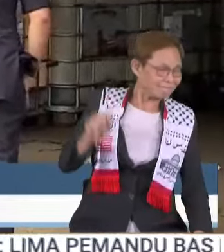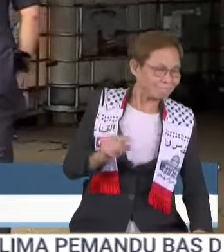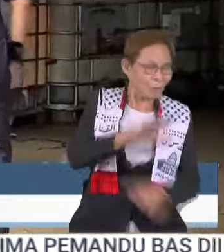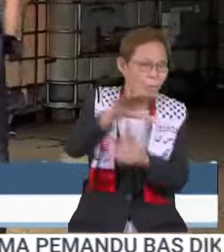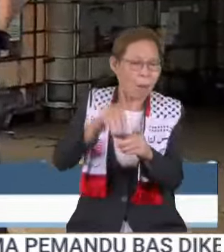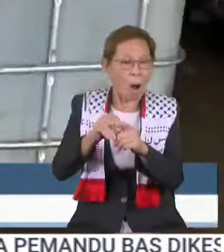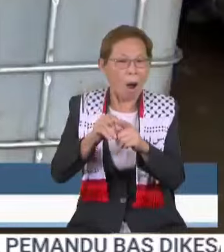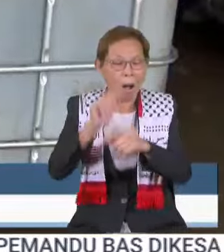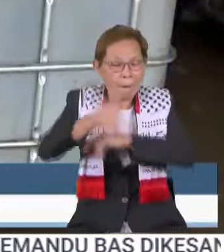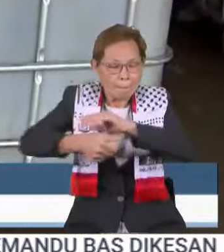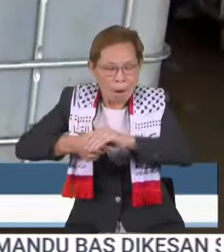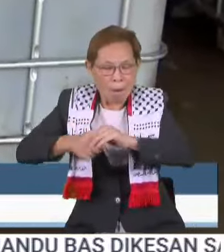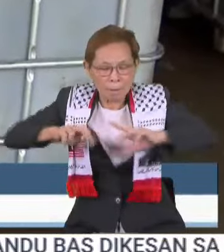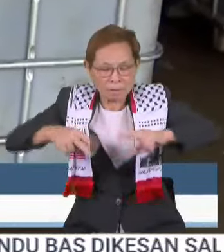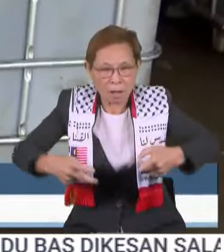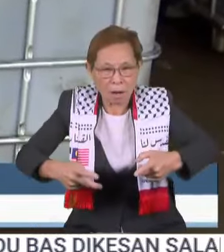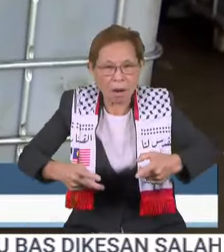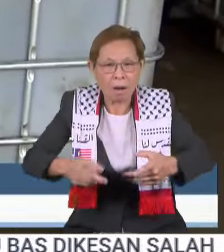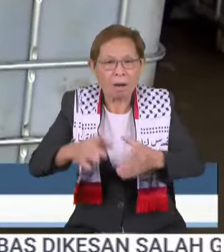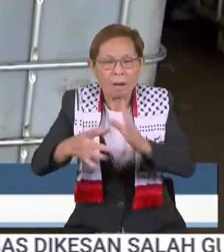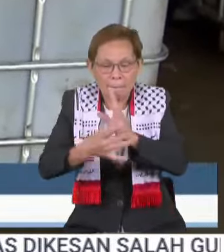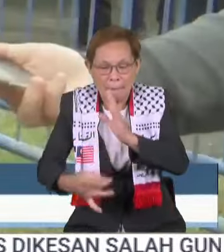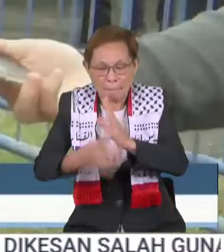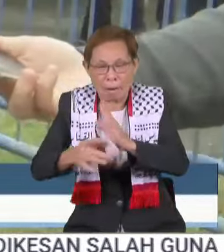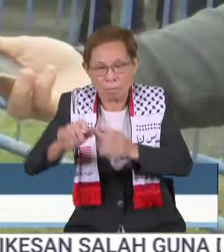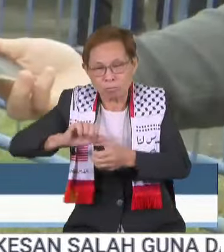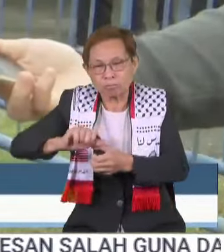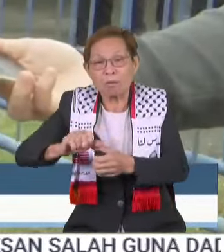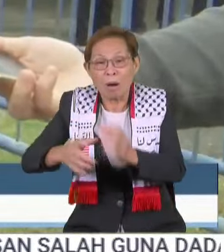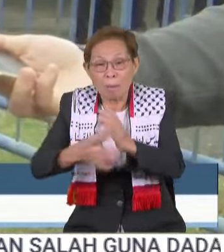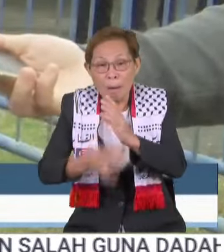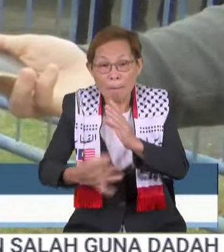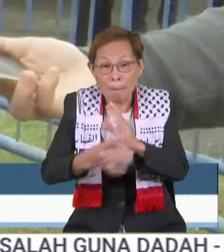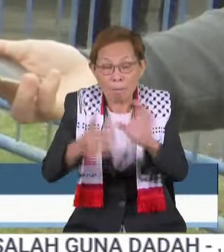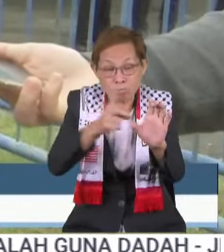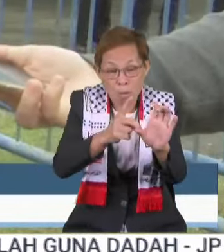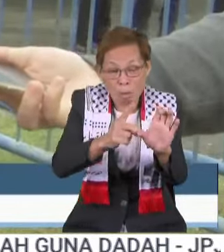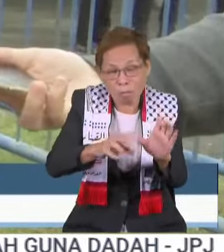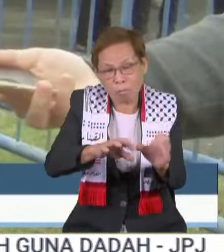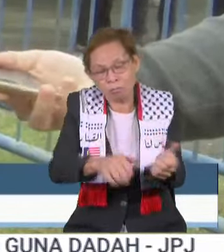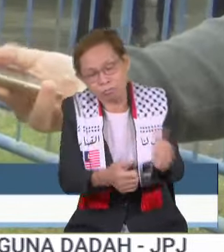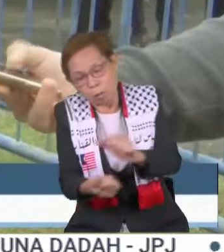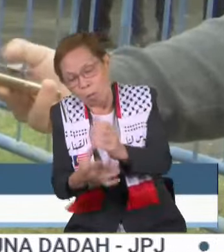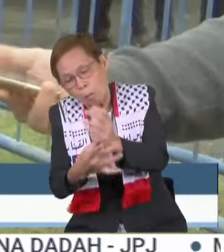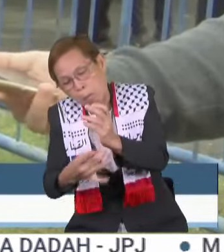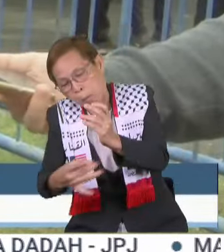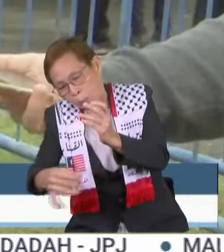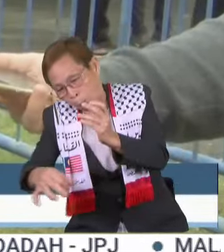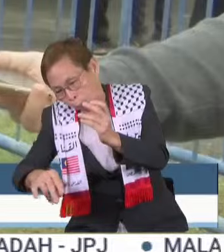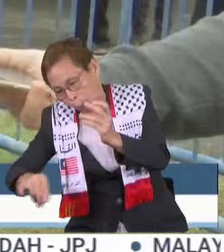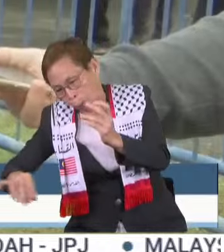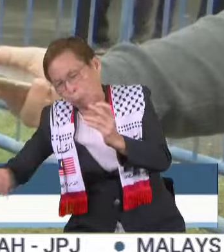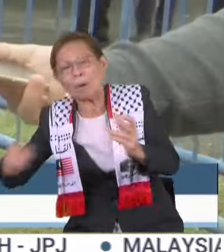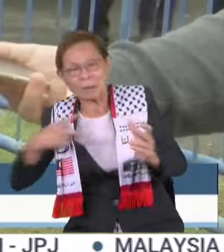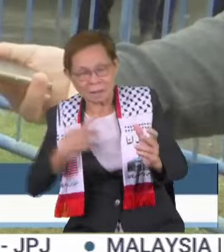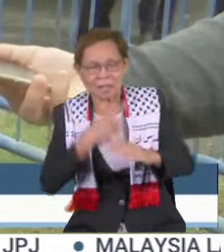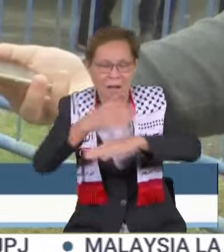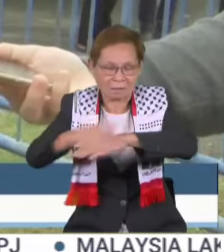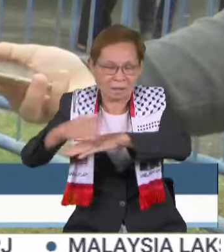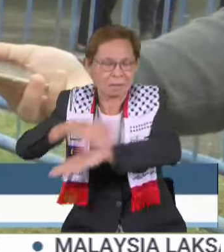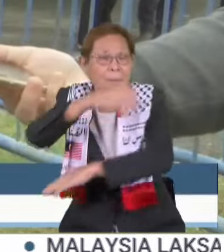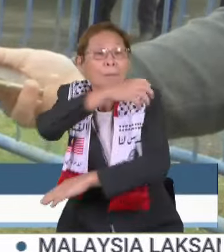kes penyeludupan sehingga mengakibatkan tumpahan minyak di jalan. Pada ketika ini kita akan menggerakkan pegawai